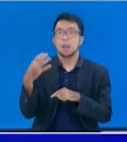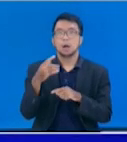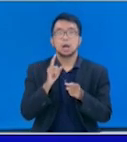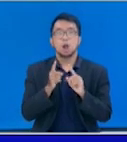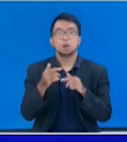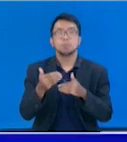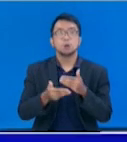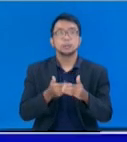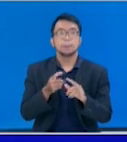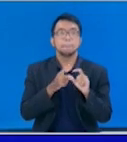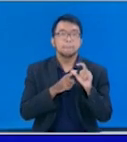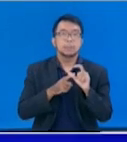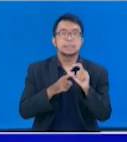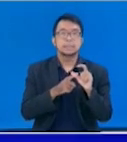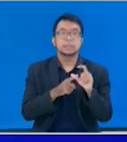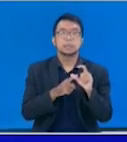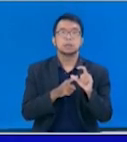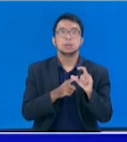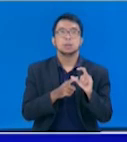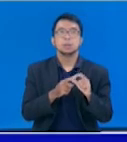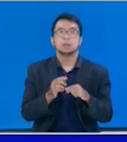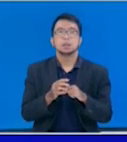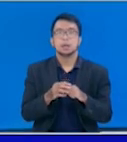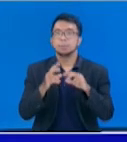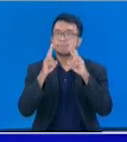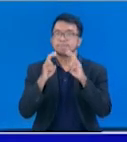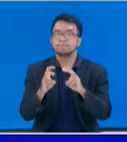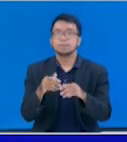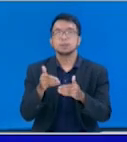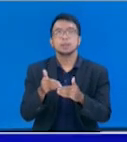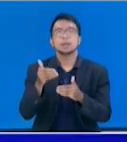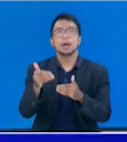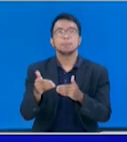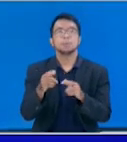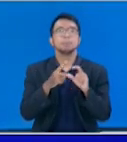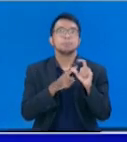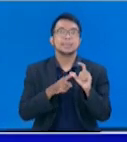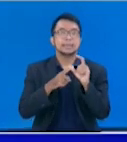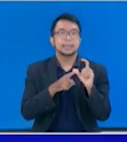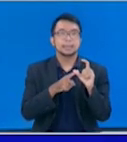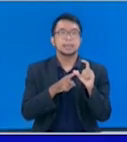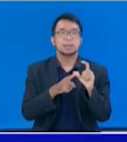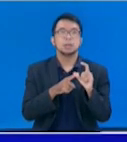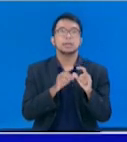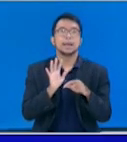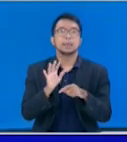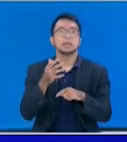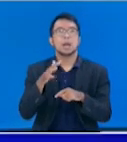naik ke tahap penyidikan, nantinya dari pihak Kapolres dan juga Polres Jakarta Pusat juga bersama dengan Polda Metro Jaya akan menyari minimal